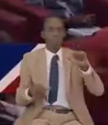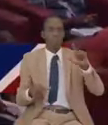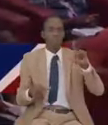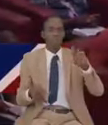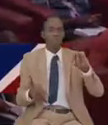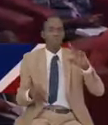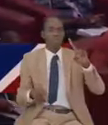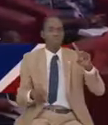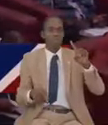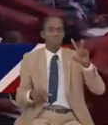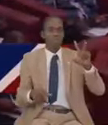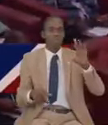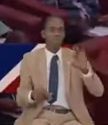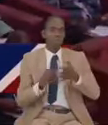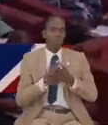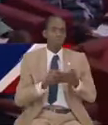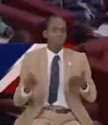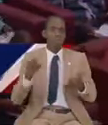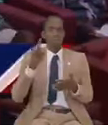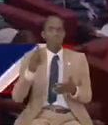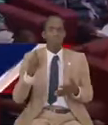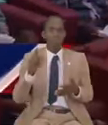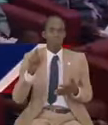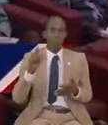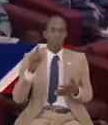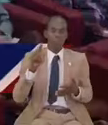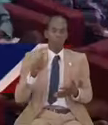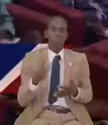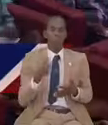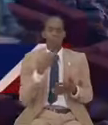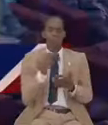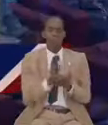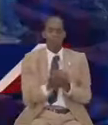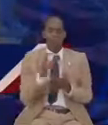139 psaume 139